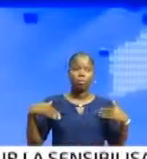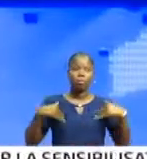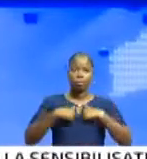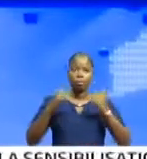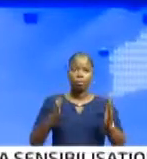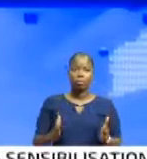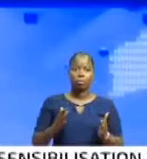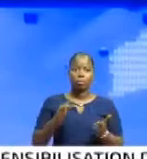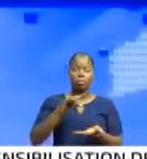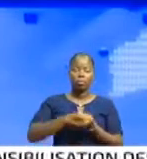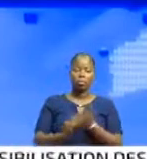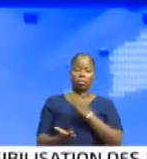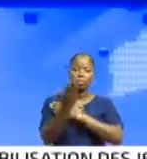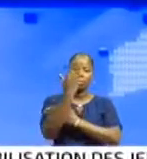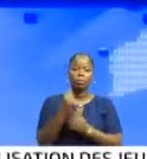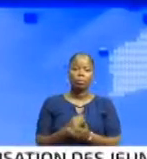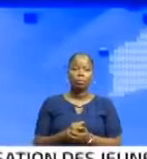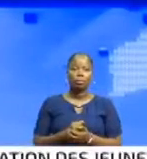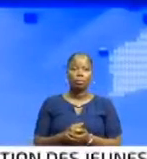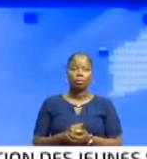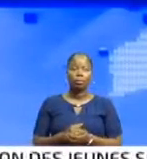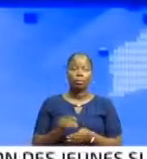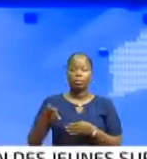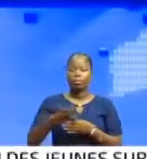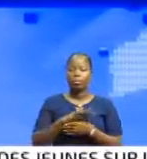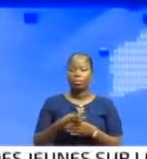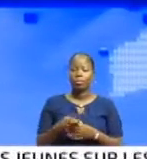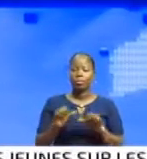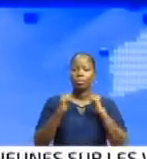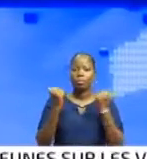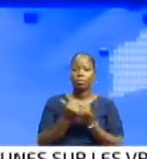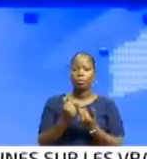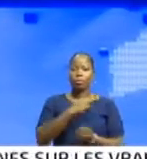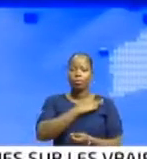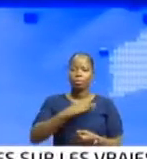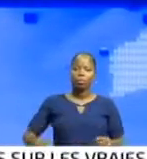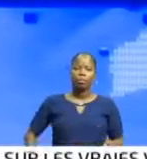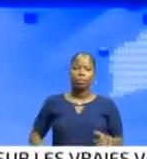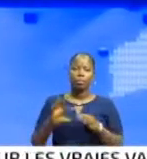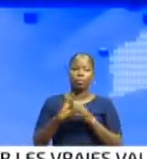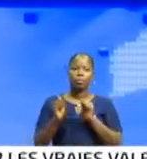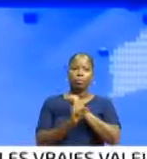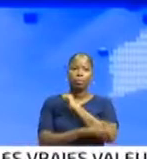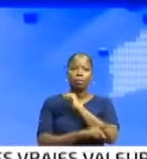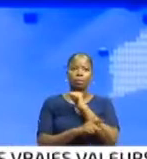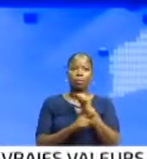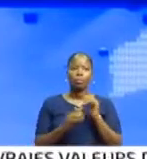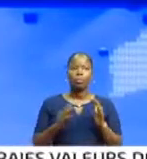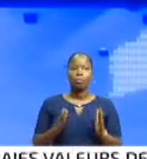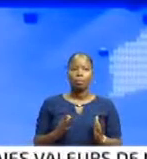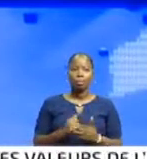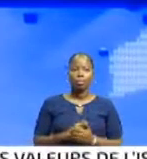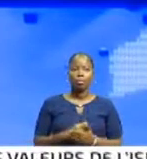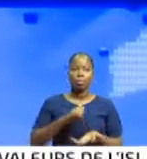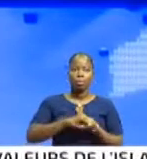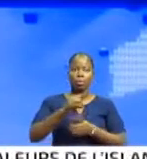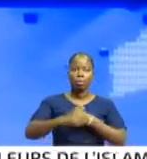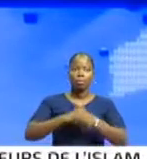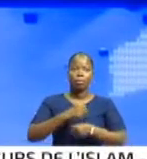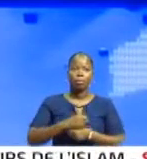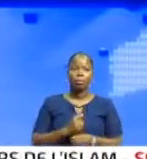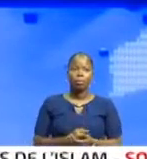matin à un atelier de l'association des maires du sénégal précise qu'il n'y aura pas de pénurie de moutons à cette année à